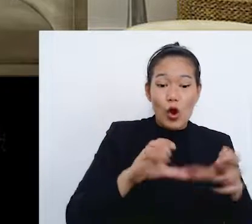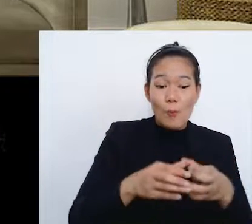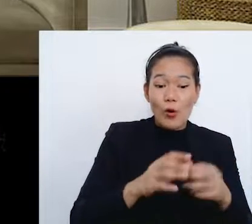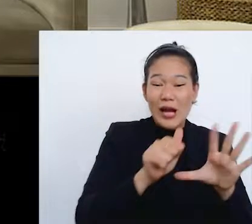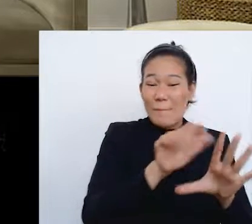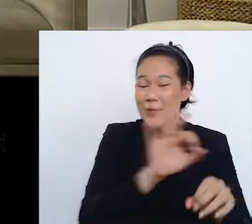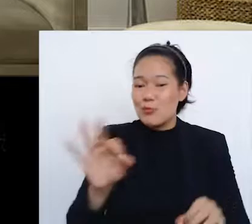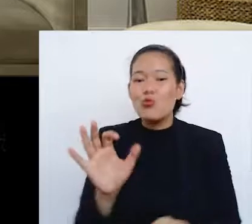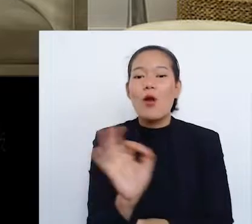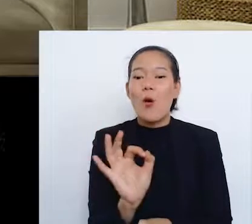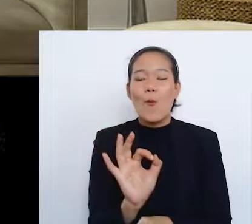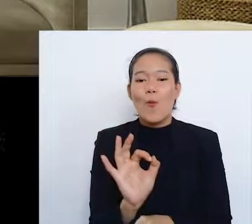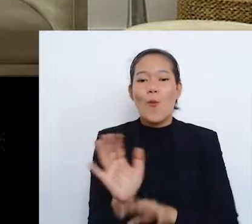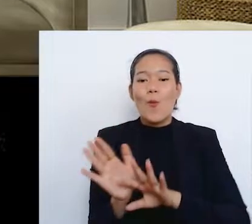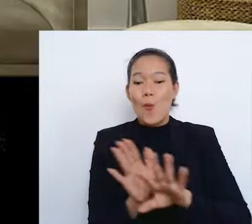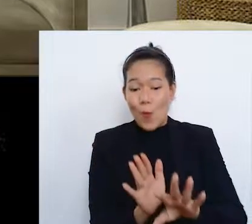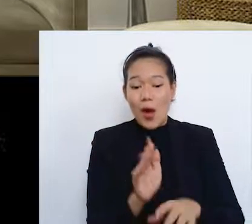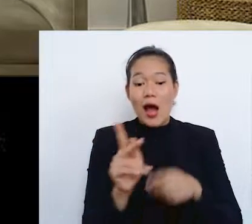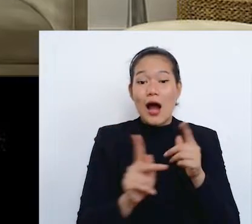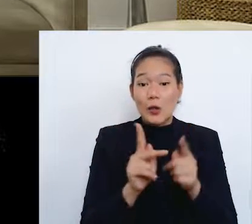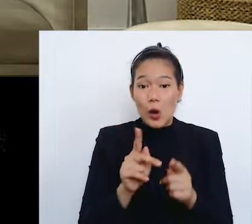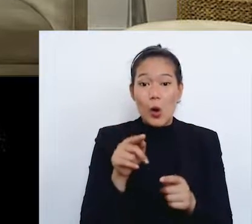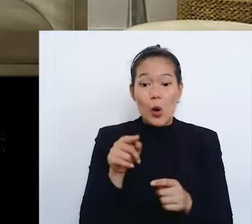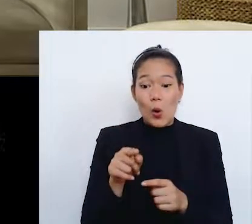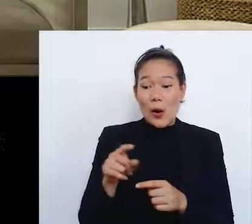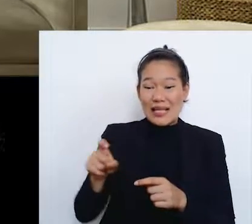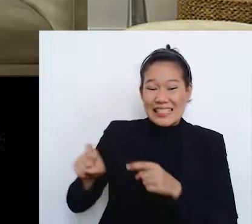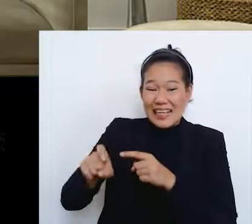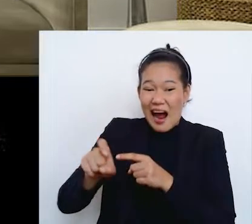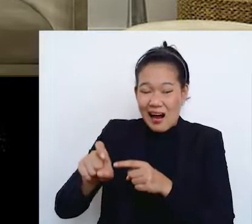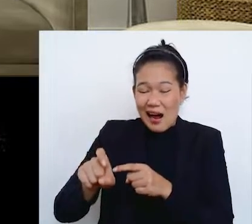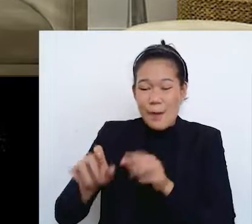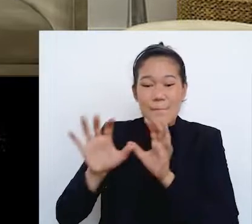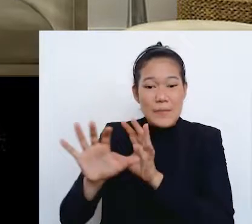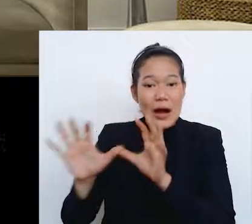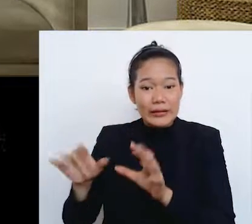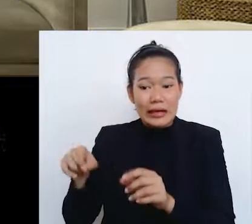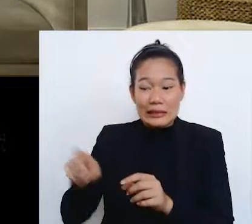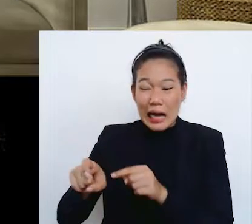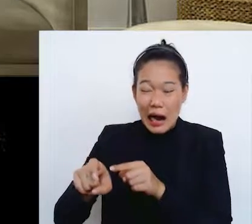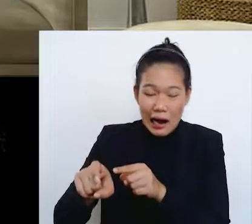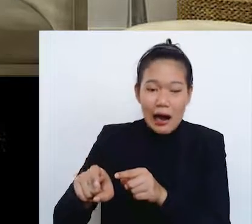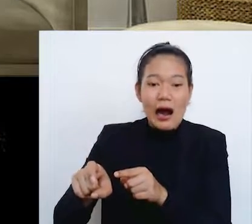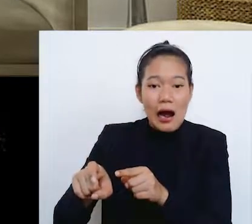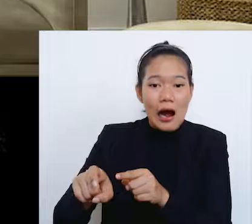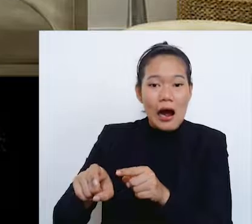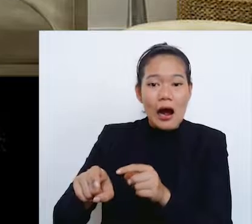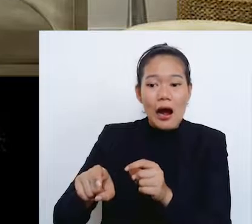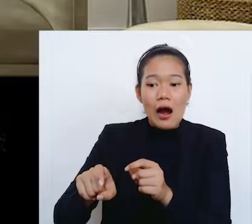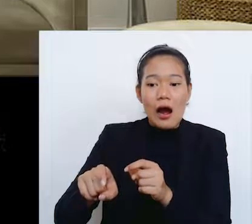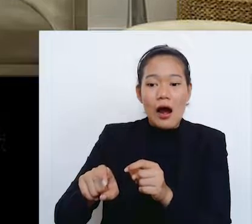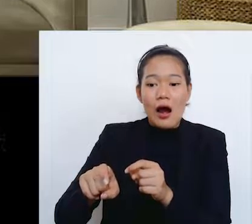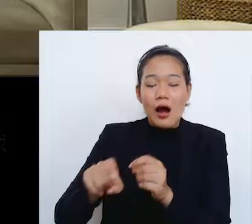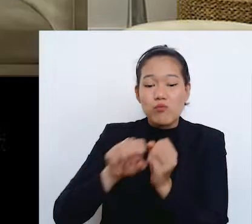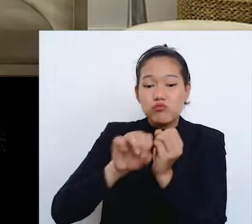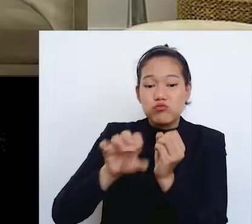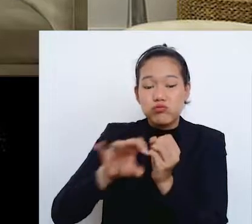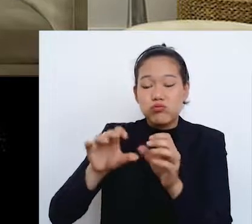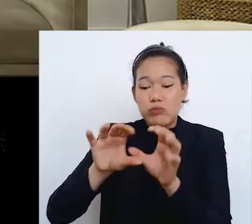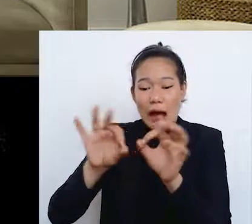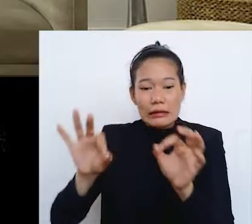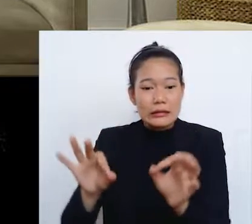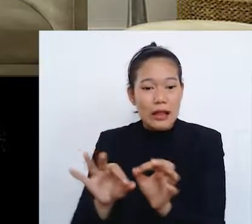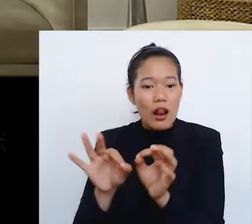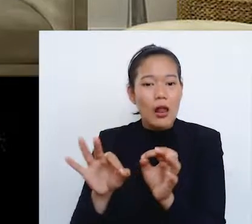masuk dalam hitungan. Lalu kalau itu dihasilkan oleh serangga, maka kira-kira berapa serangga